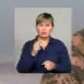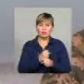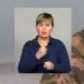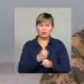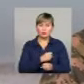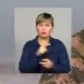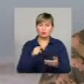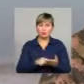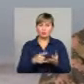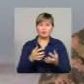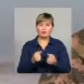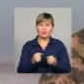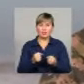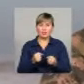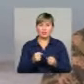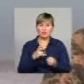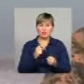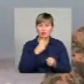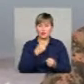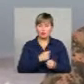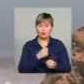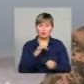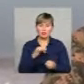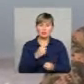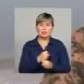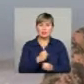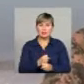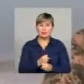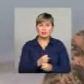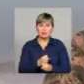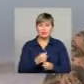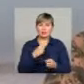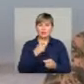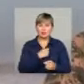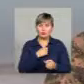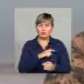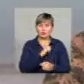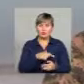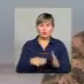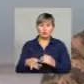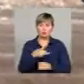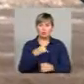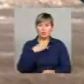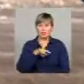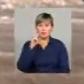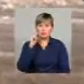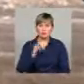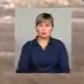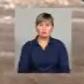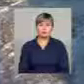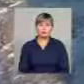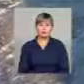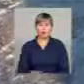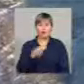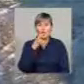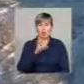прорабатываем вопрос взять его на вооружение и поставить на вооружение вооруженных сил Республики Казахстан.